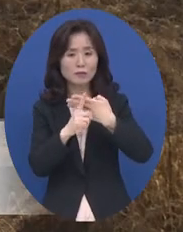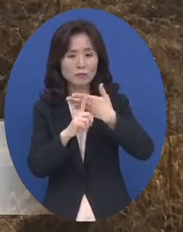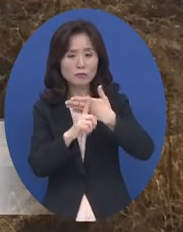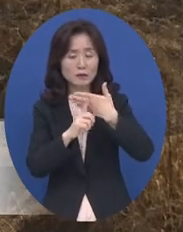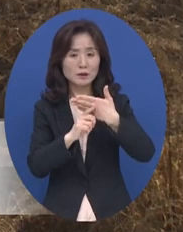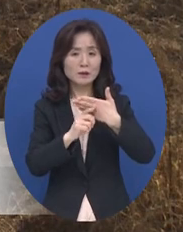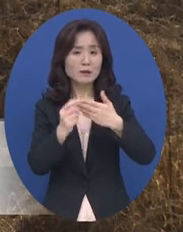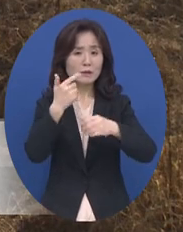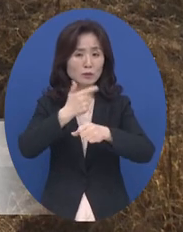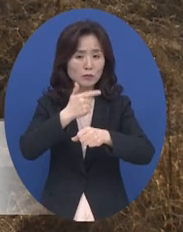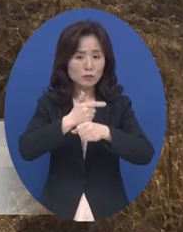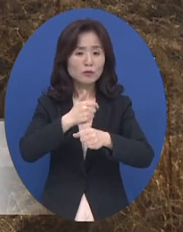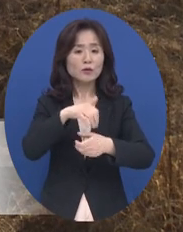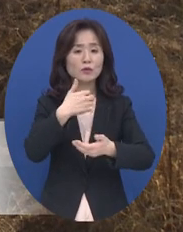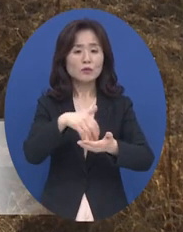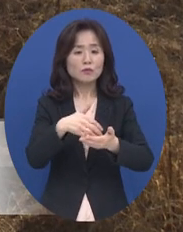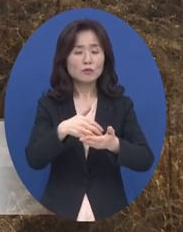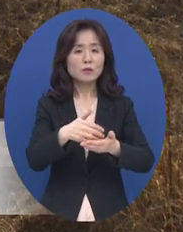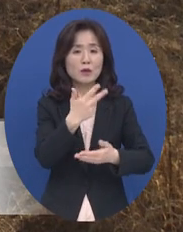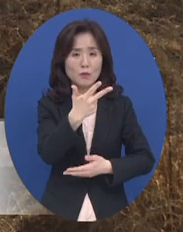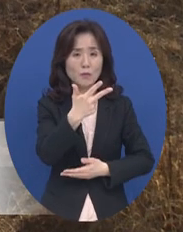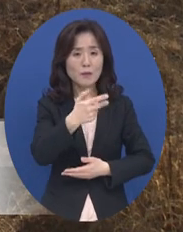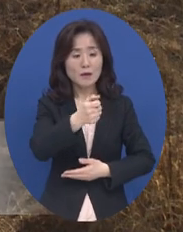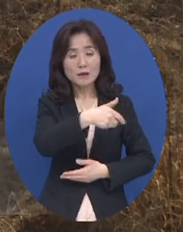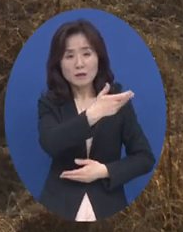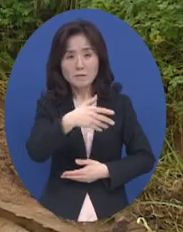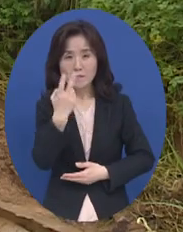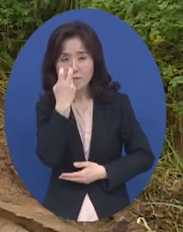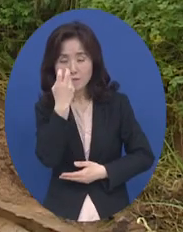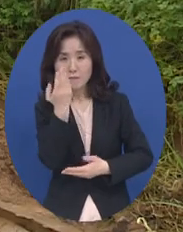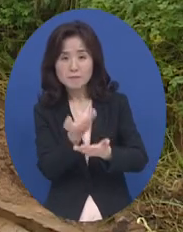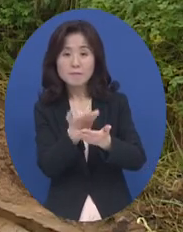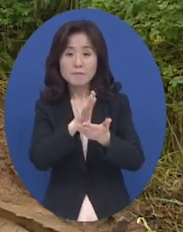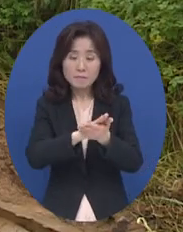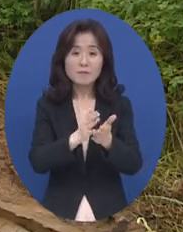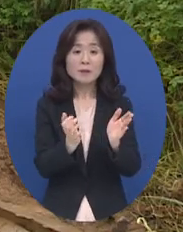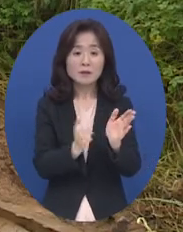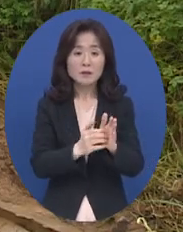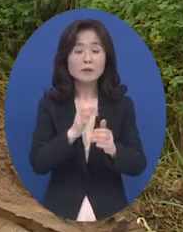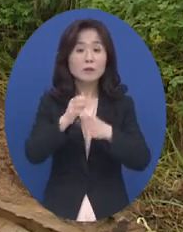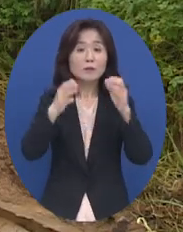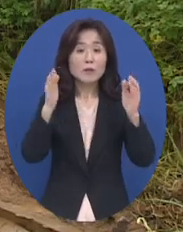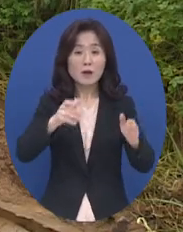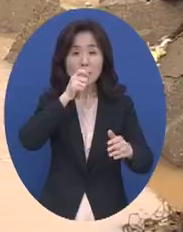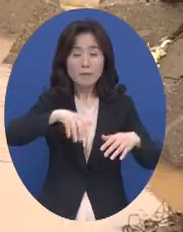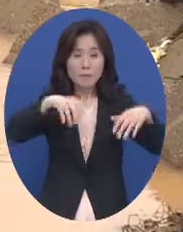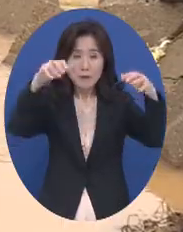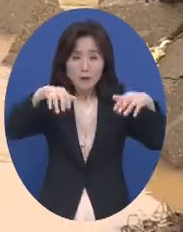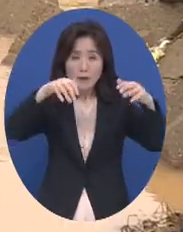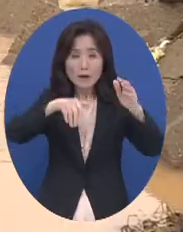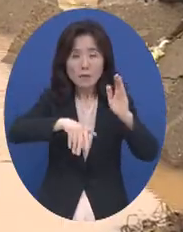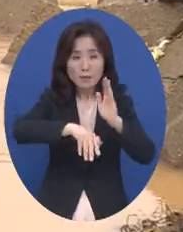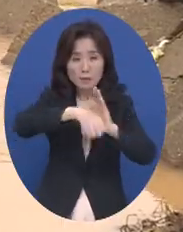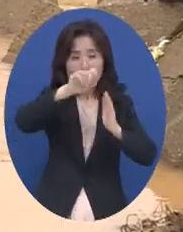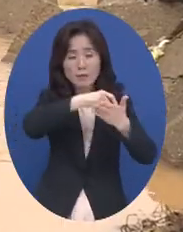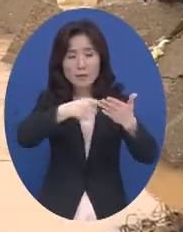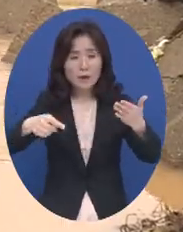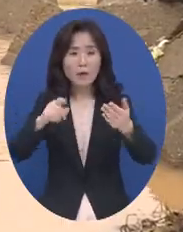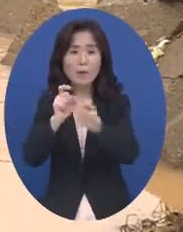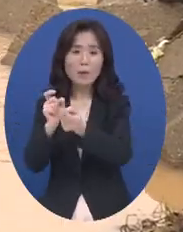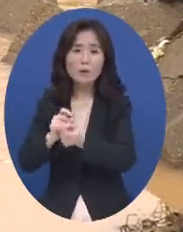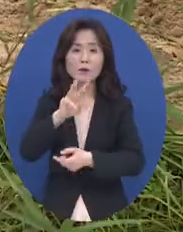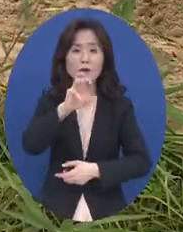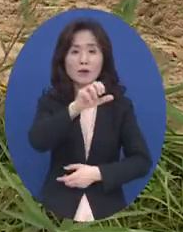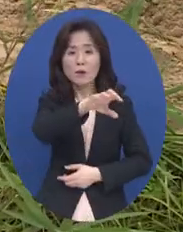차 탄천 등 7개 하천을 정비해 씁니다 최근 10년 동안 수 회로 총 35 곳에서 자